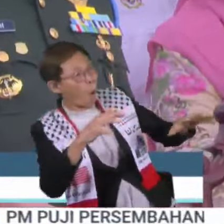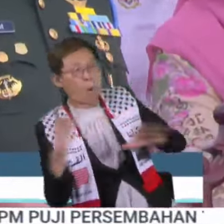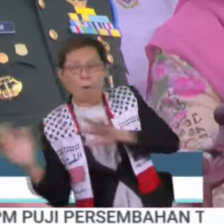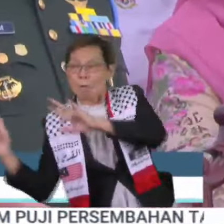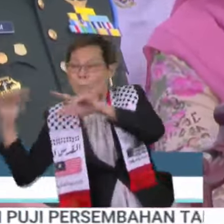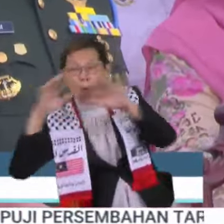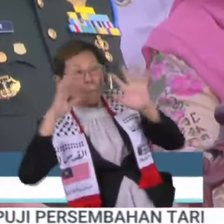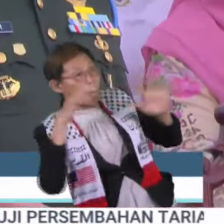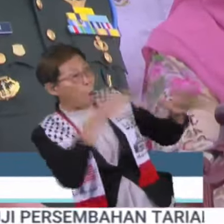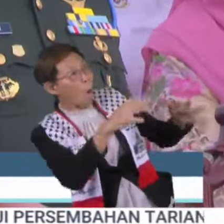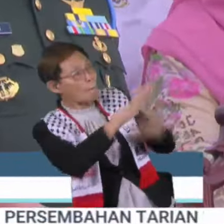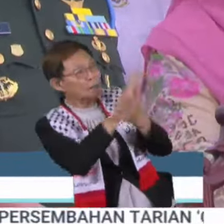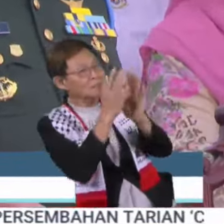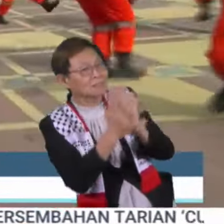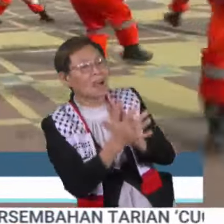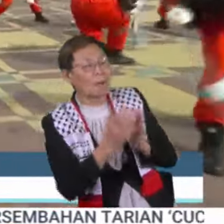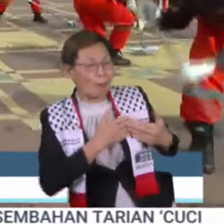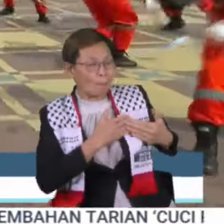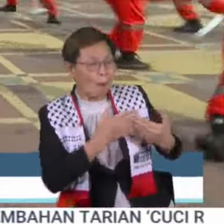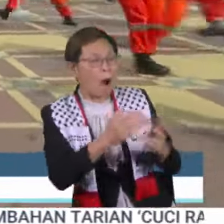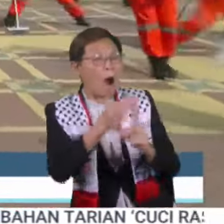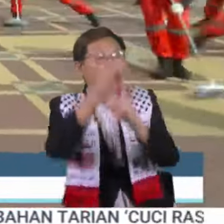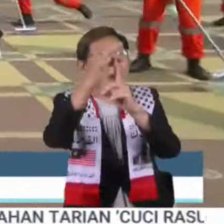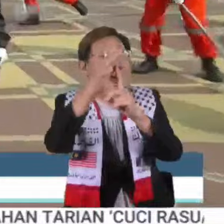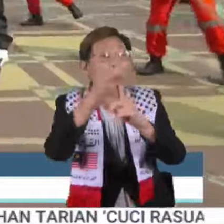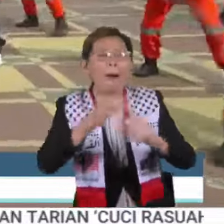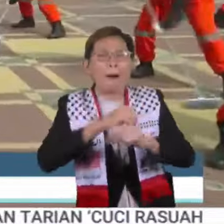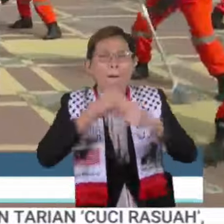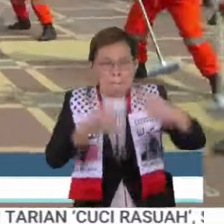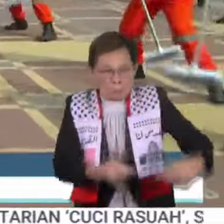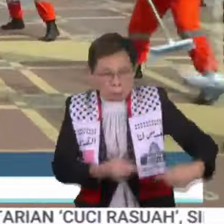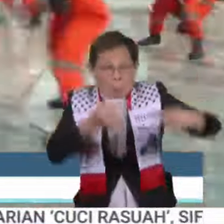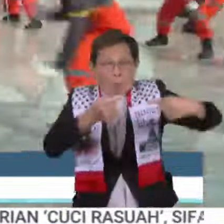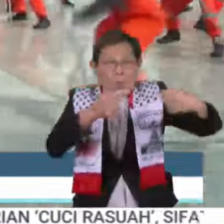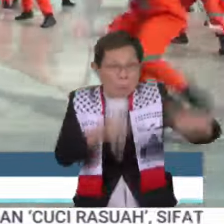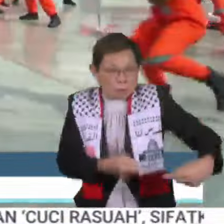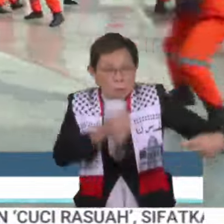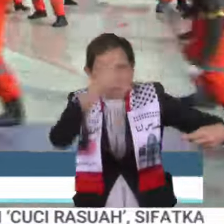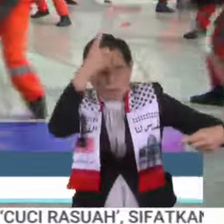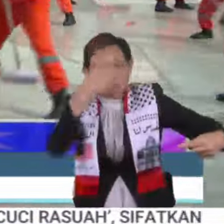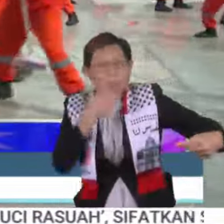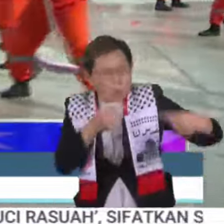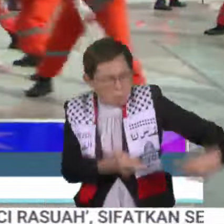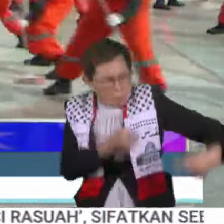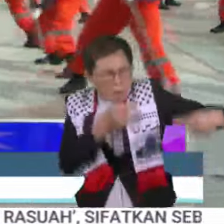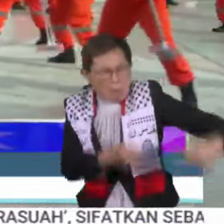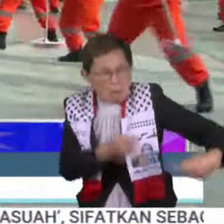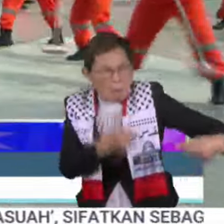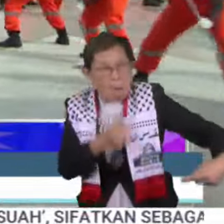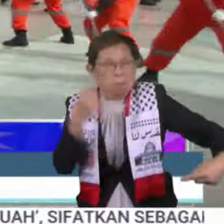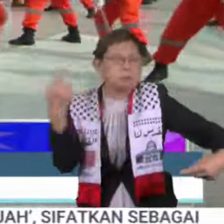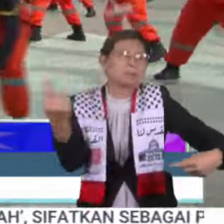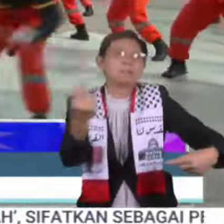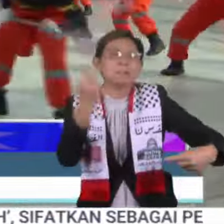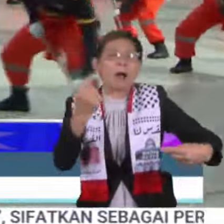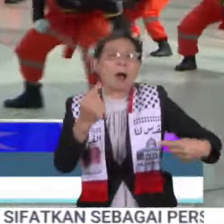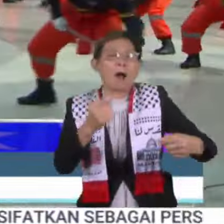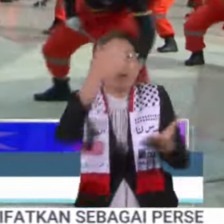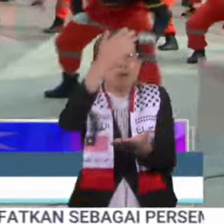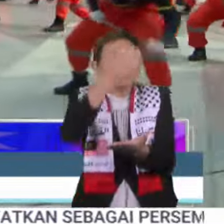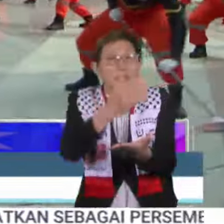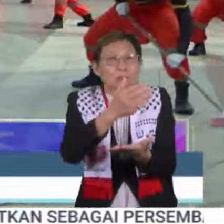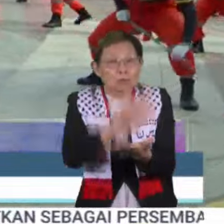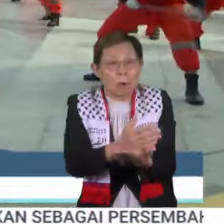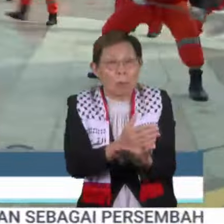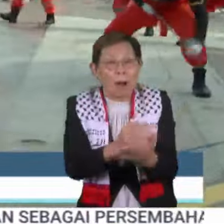pengunjung. Ia didedikasi khas kepada perjuangan Datuk Seri Anwar Ibrahim yang sentiasa memerangi